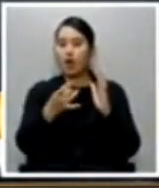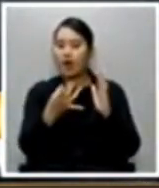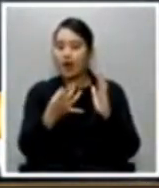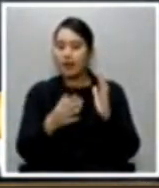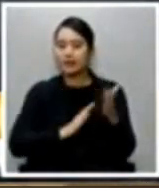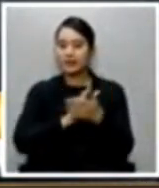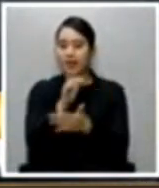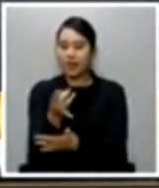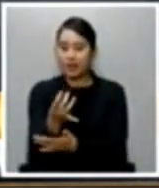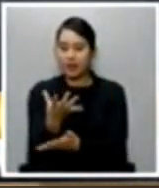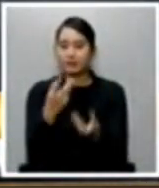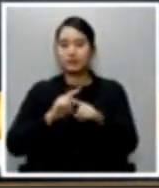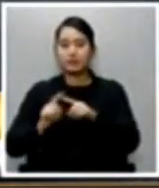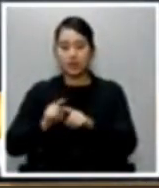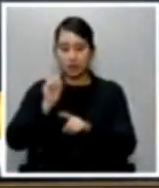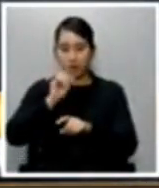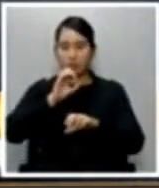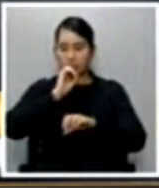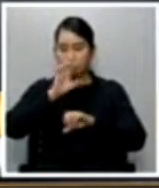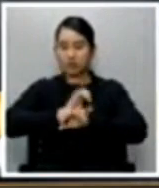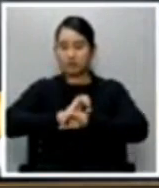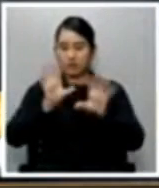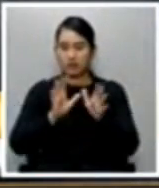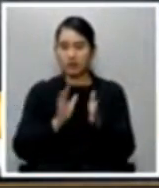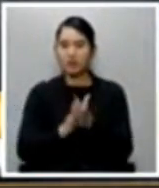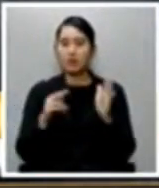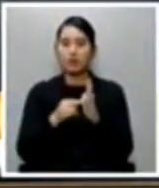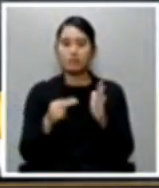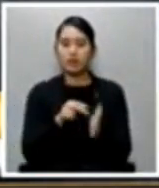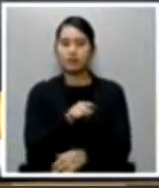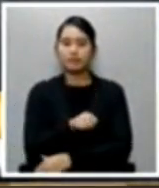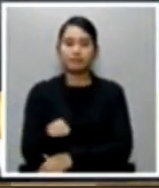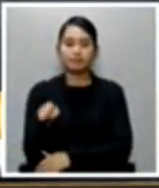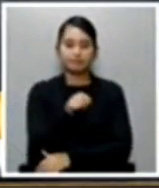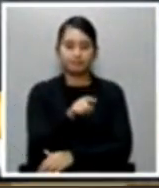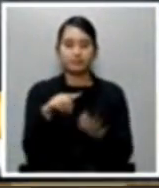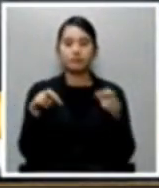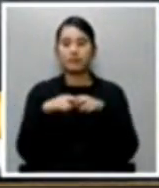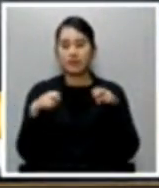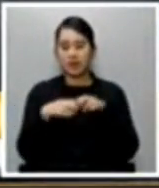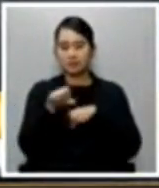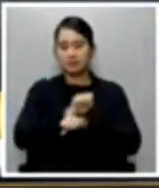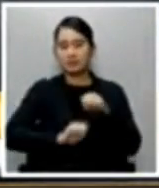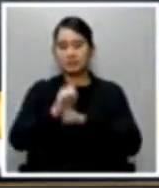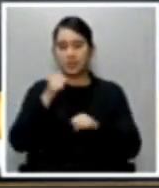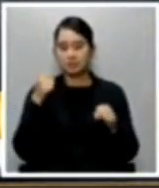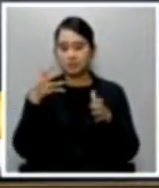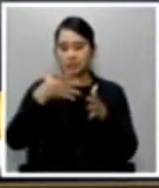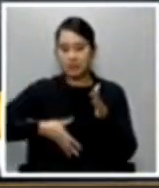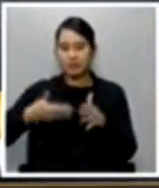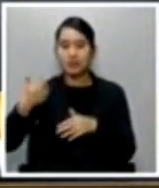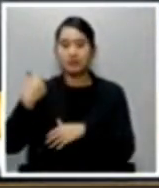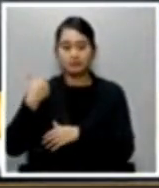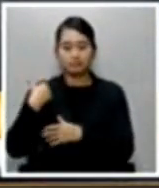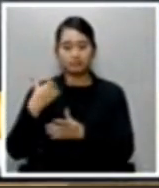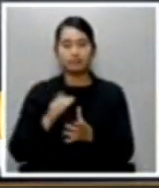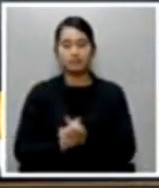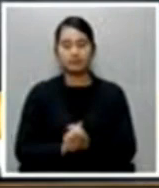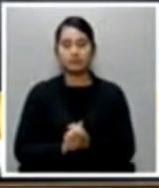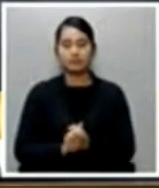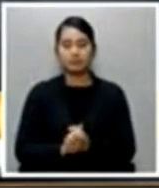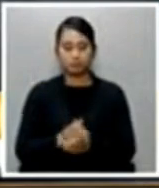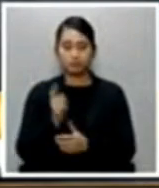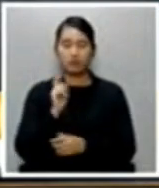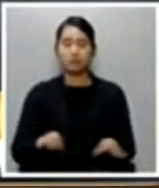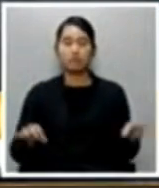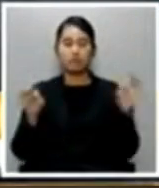รเรียนสาขาอะไรนะครับเหล่านี้เป็นต้นนะสิ่งเหล่านี้มันเป็นปัญหาในเชิงปฏิบัติที่ผมฝากท่านว่าท่านอา